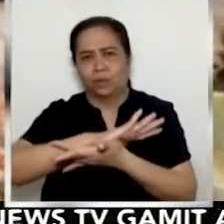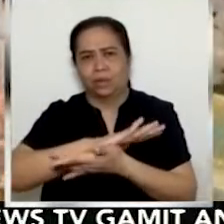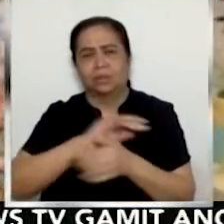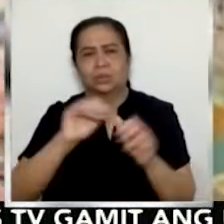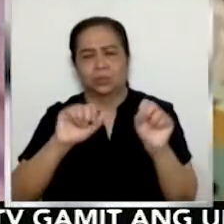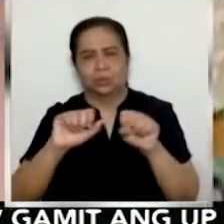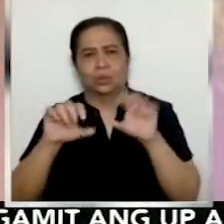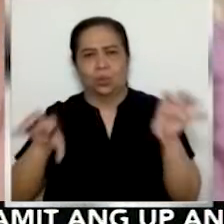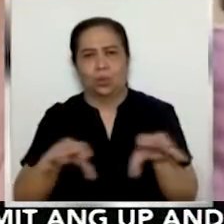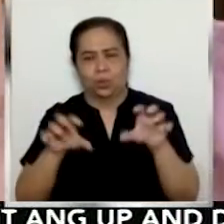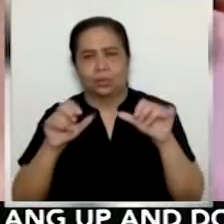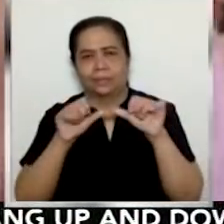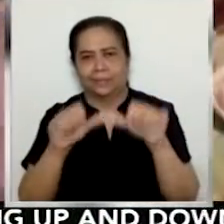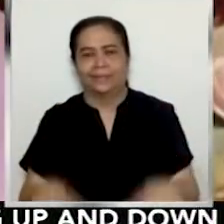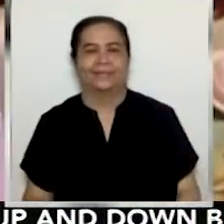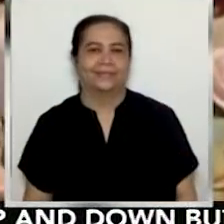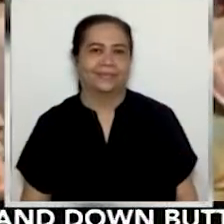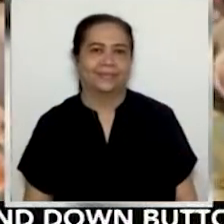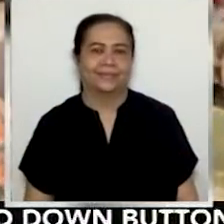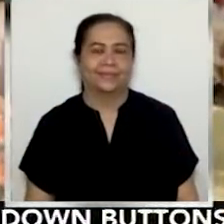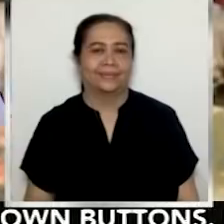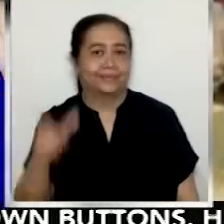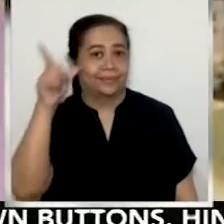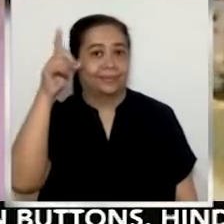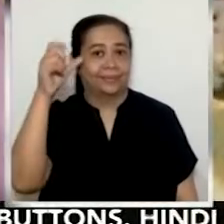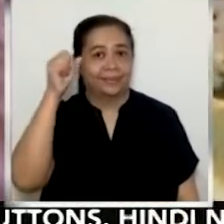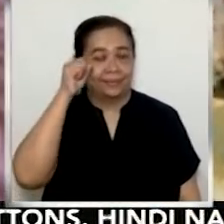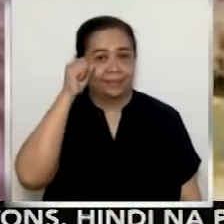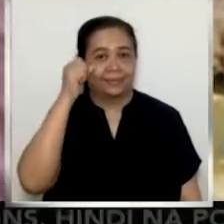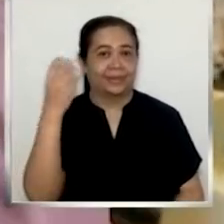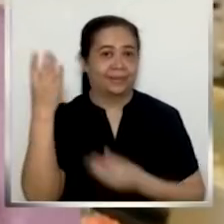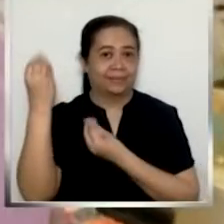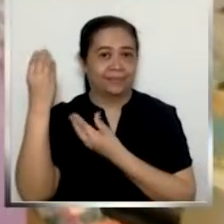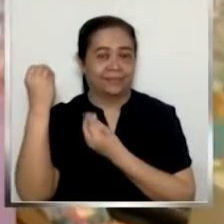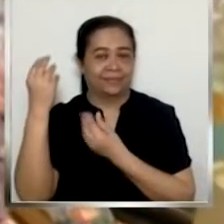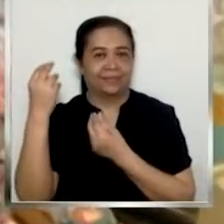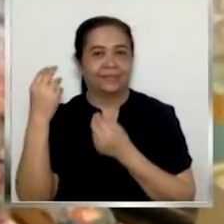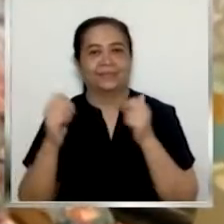Lars Santiago, updated sa showbiz happening.